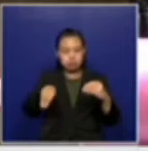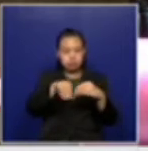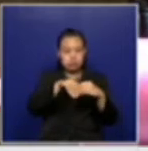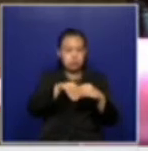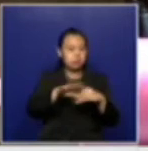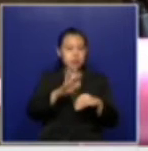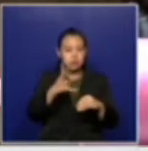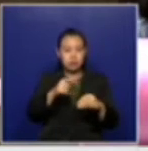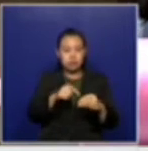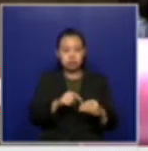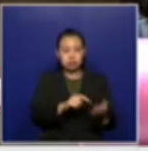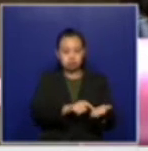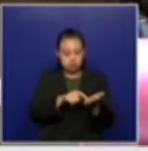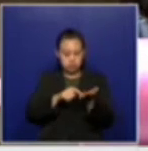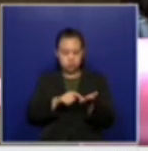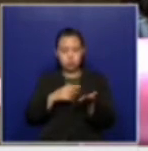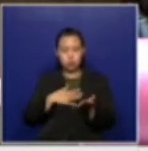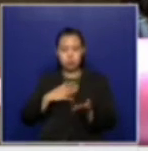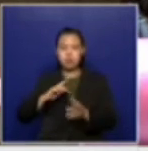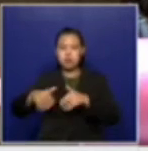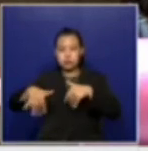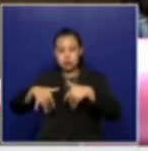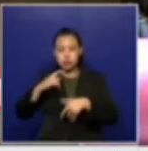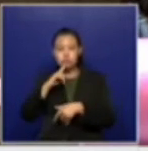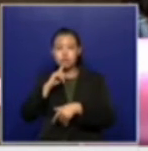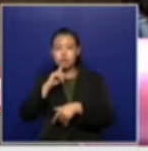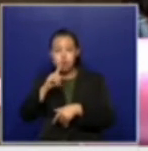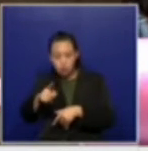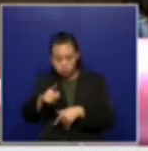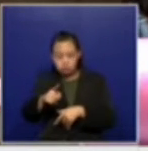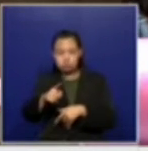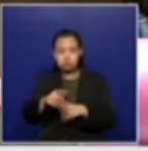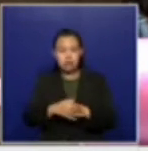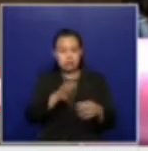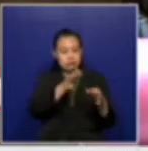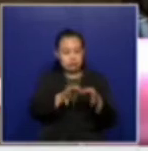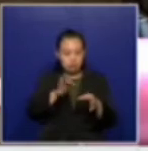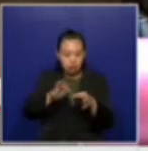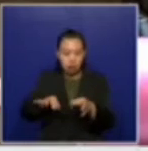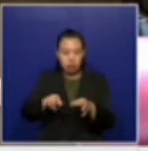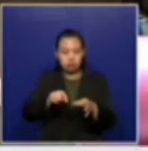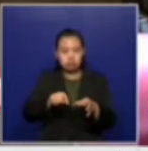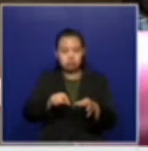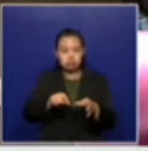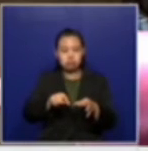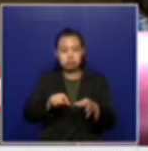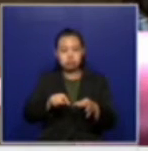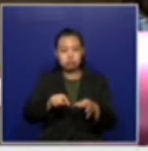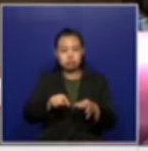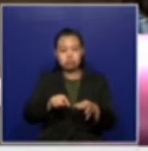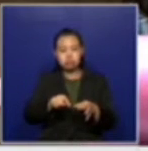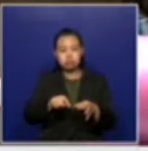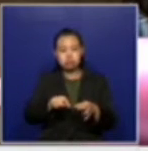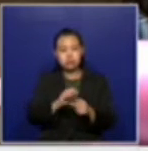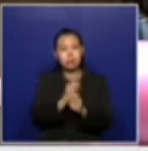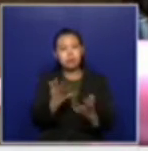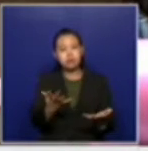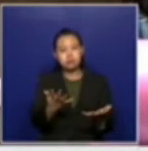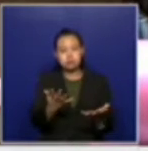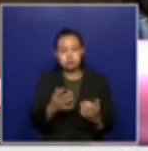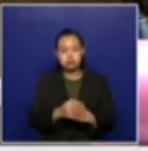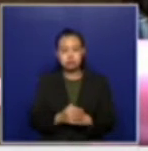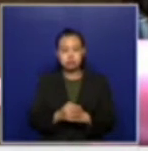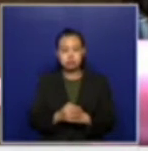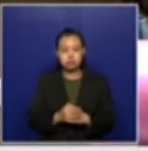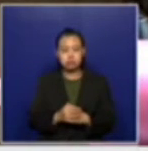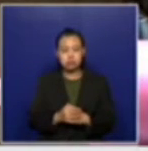เมื่อมีการร้องเรียนกลับได้รับคำตอบจากสถาบันการเงินเหล่านี้ว่าอย่างไรครับท่านประธานได้รับคำตอบว่านี่คือ